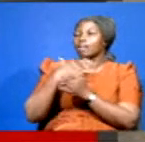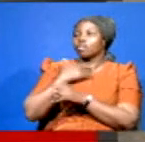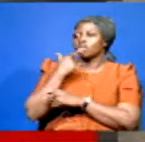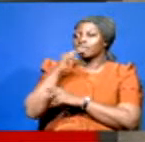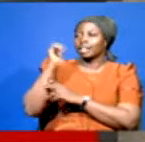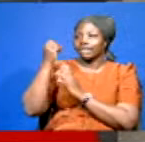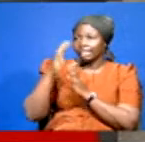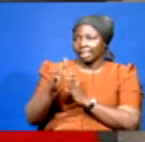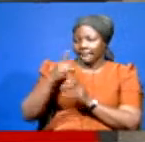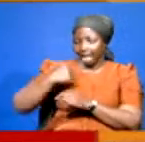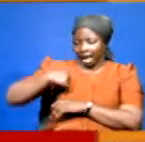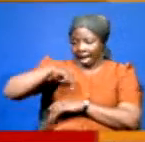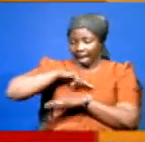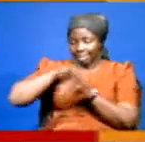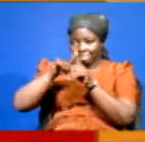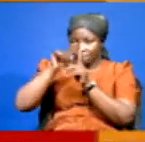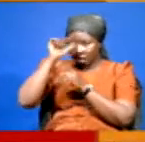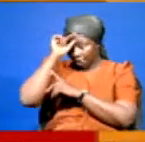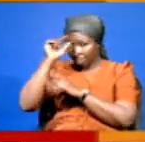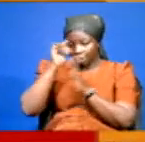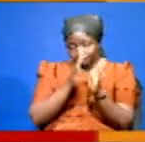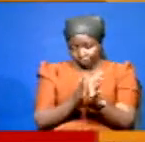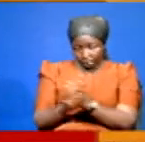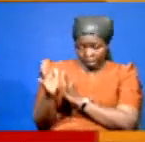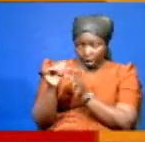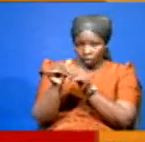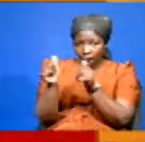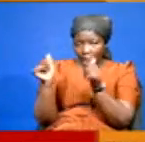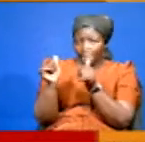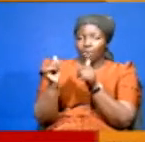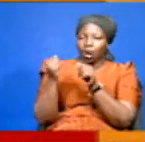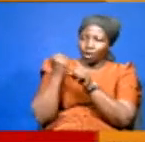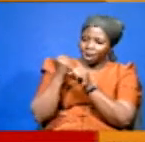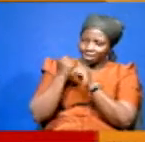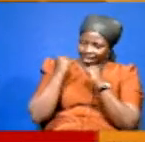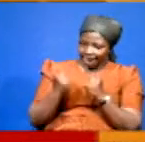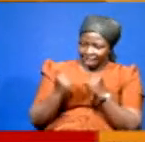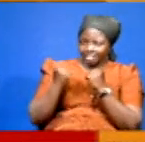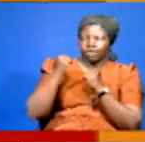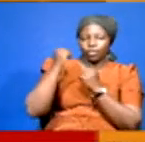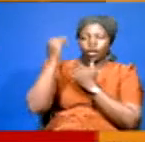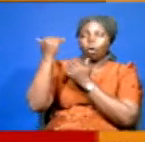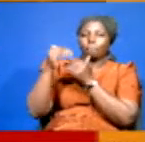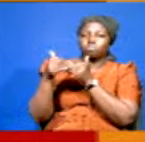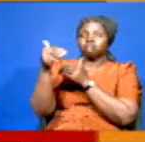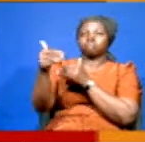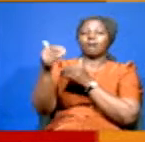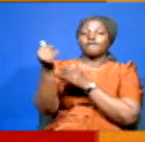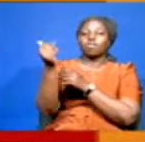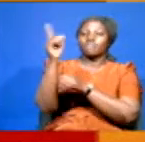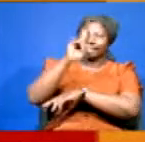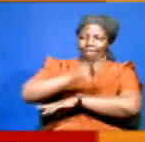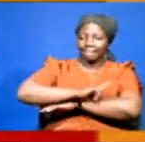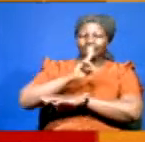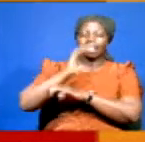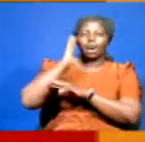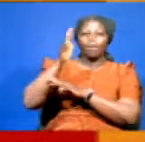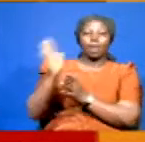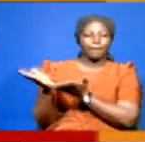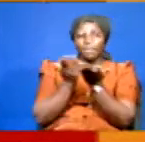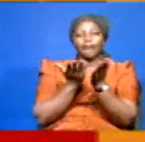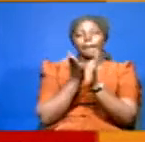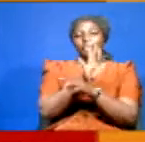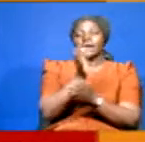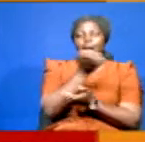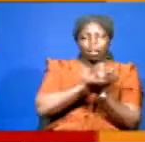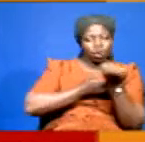serikali tumejipanga, tunajituma, tunatumai kwamba siku kadhaa mbeleni tutarudisha uchumi ambao kila mtu atakuwa anaweza ishi na